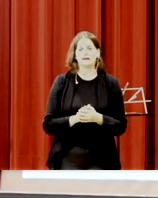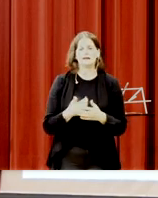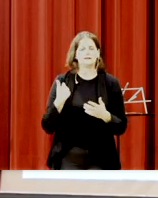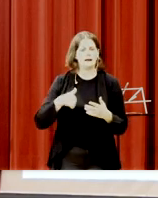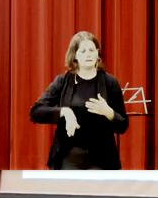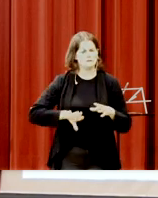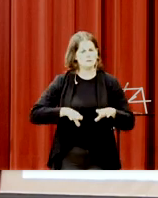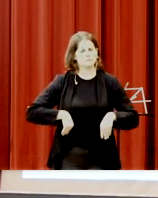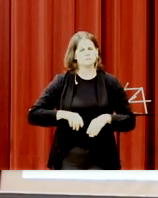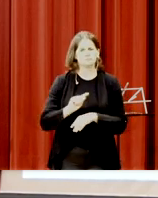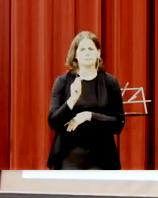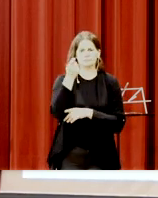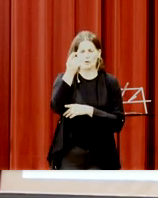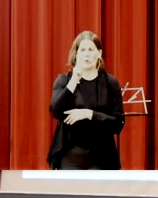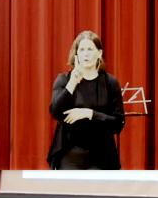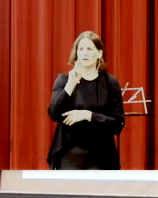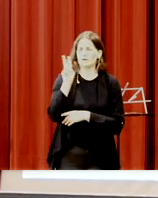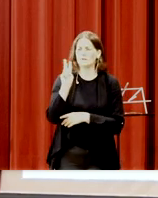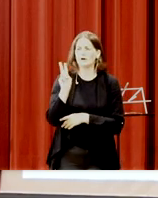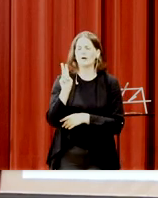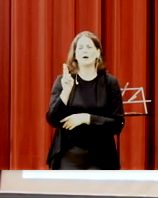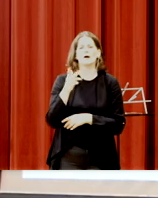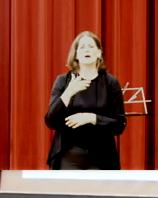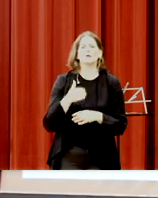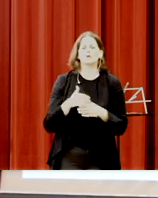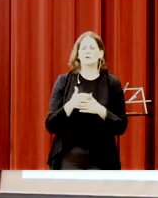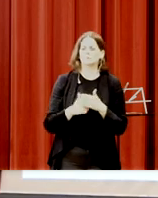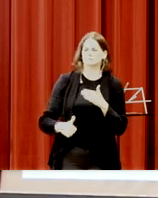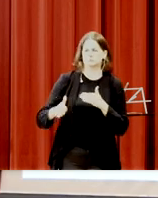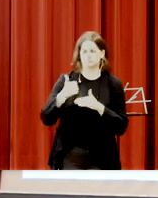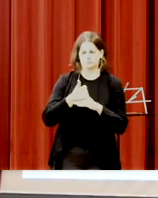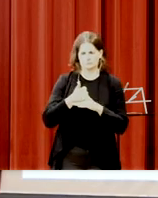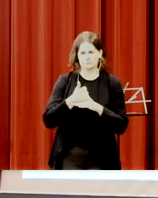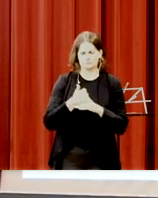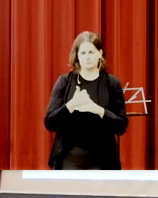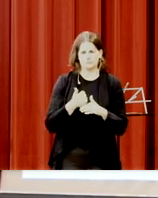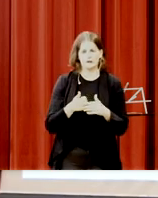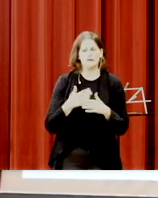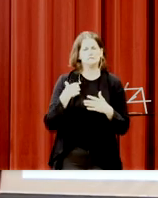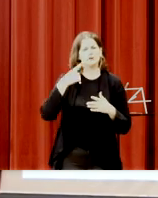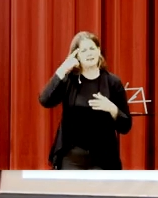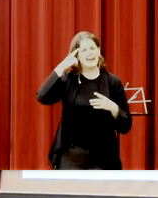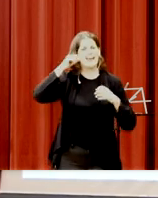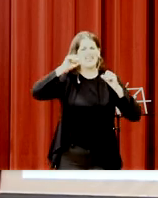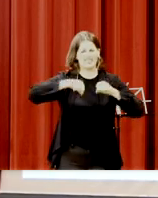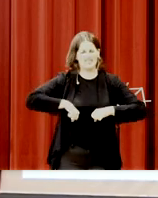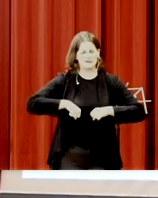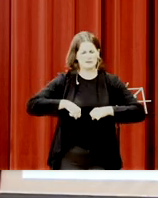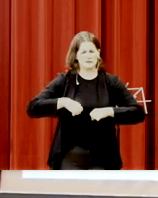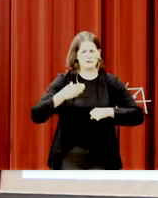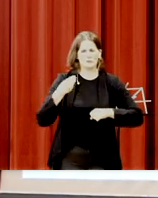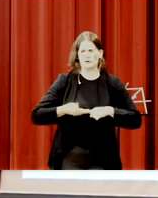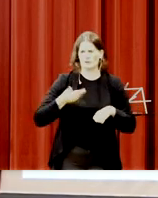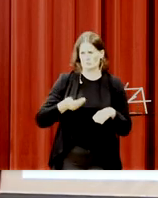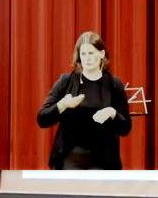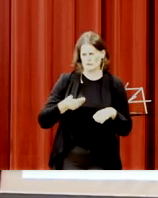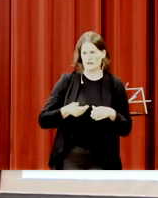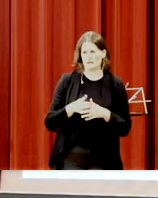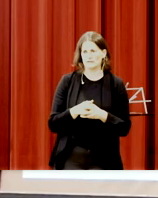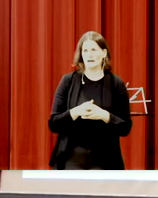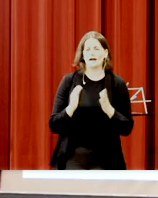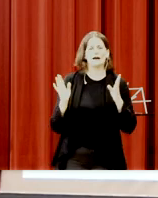que han passat per l'etapa universitària sabem que ens marca molt en quin grau estudiem i quina universitat estem.